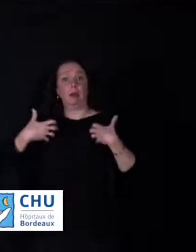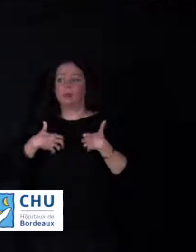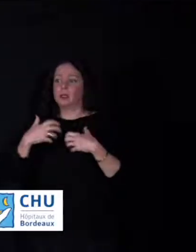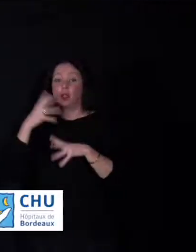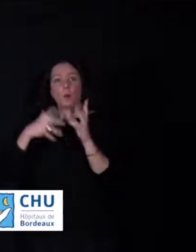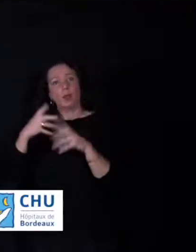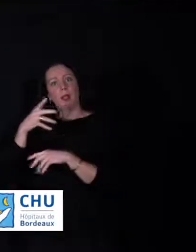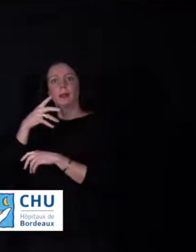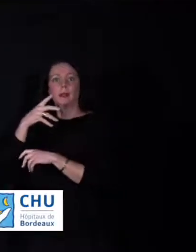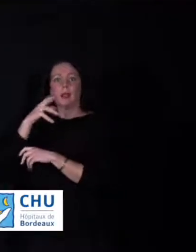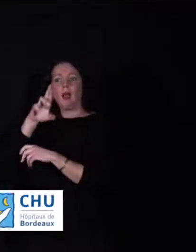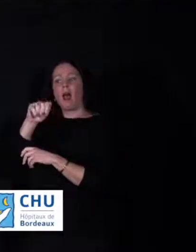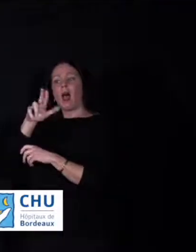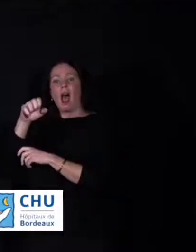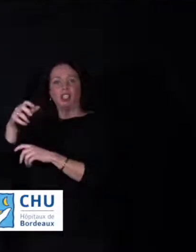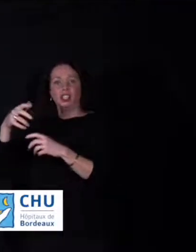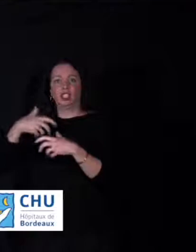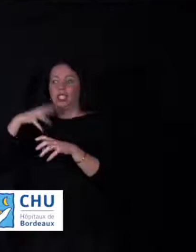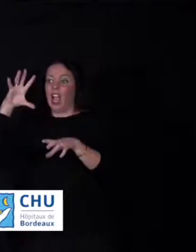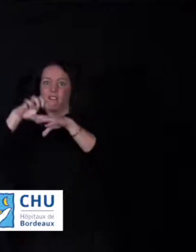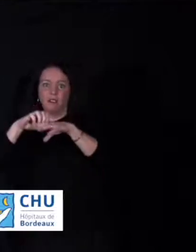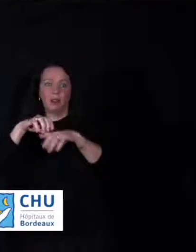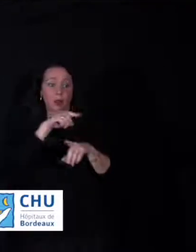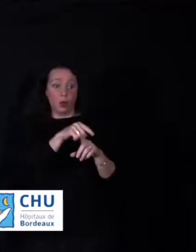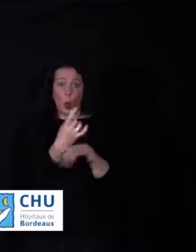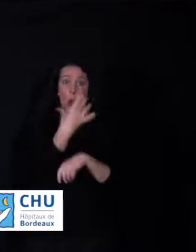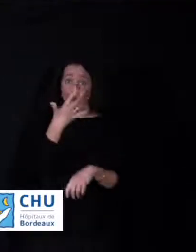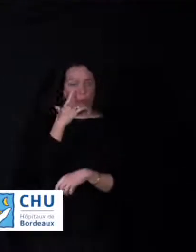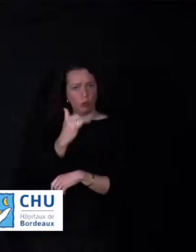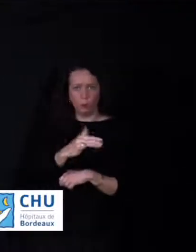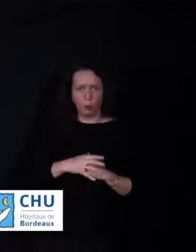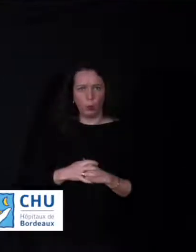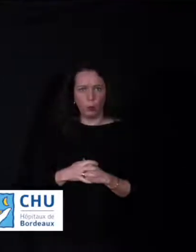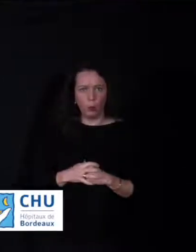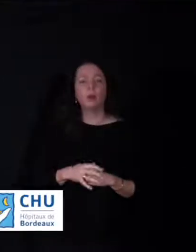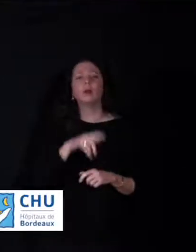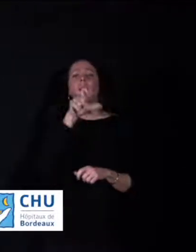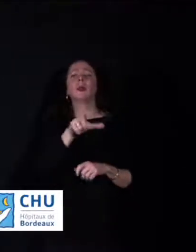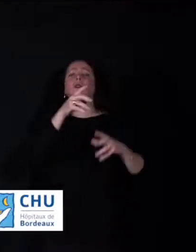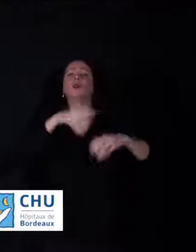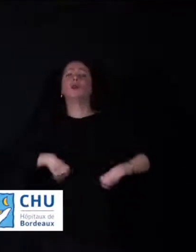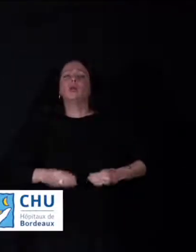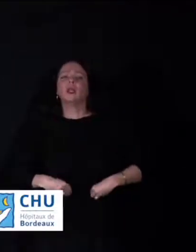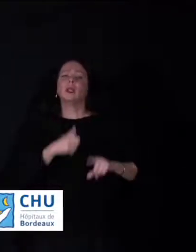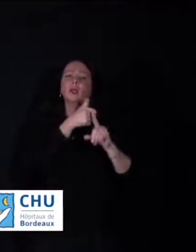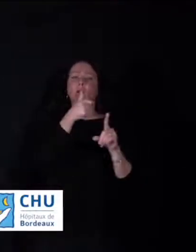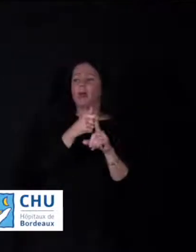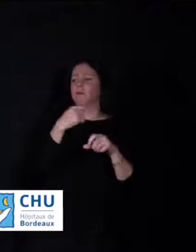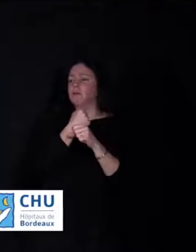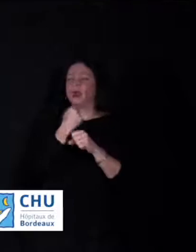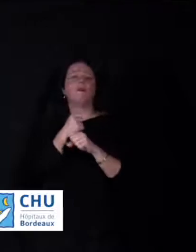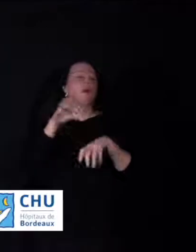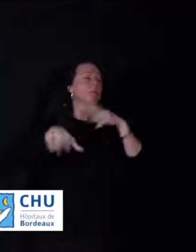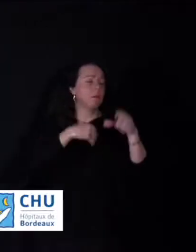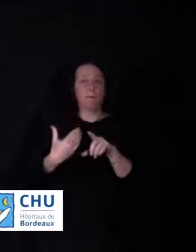consultation antirabique, j'ai jamais vu refuser un vaccin de la rage. Un ouvrier qui s'est blessé sur son lieu de